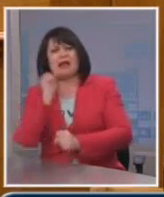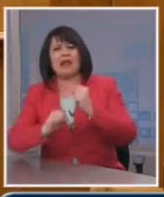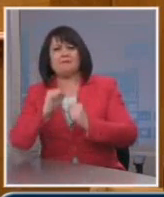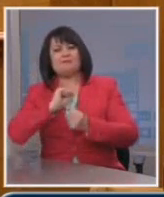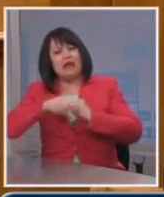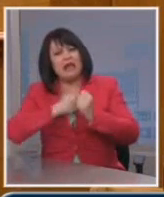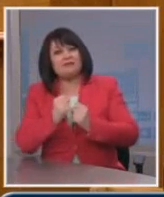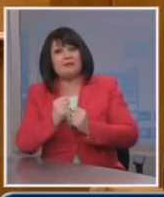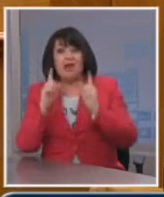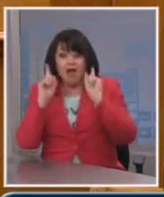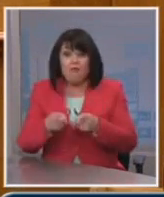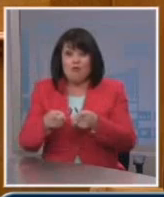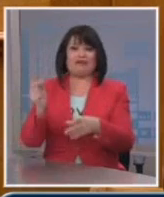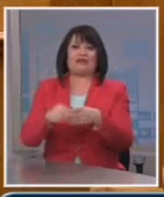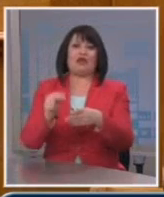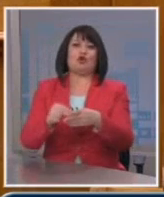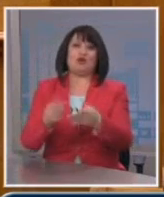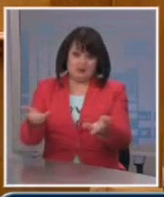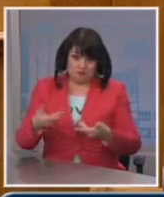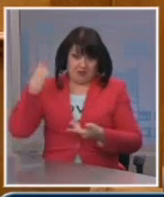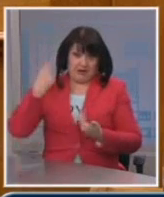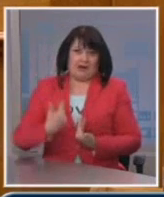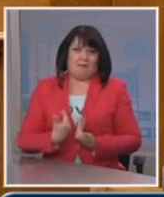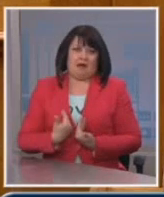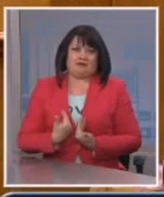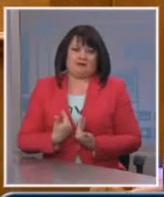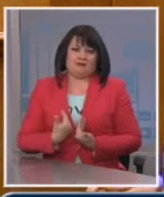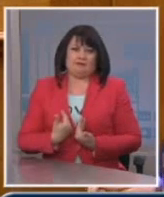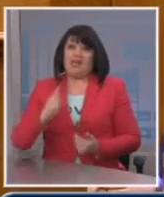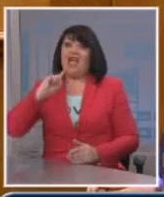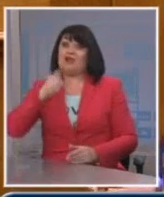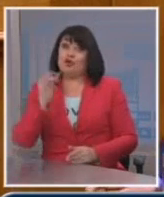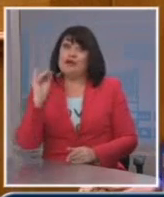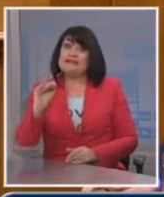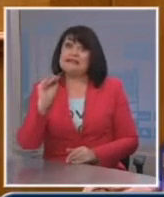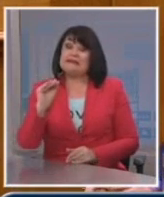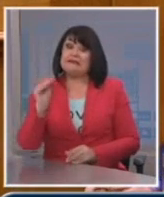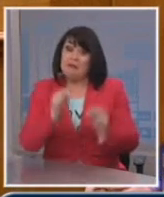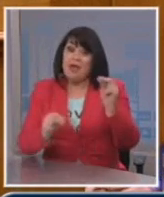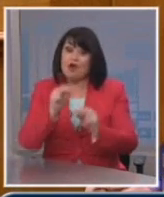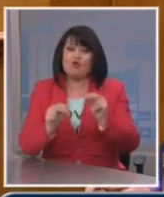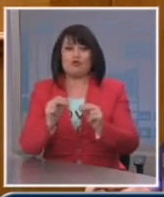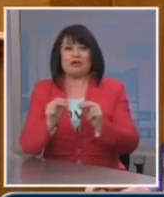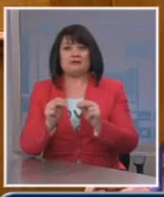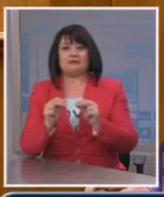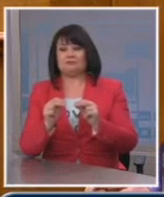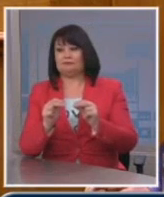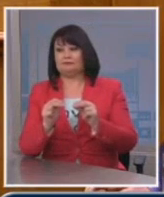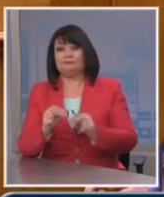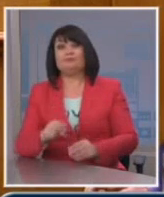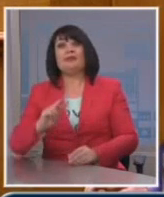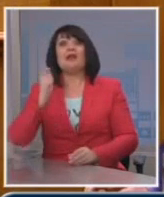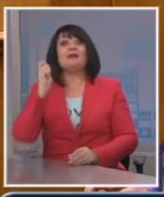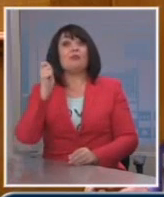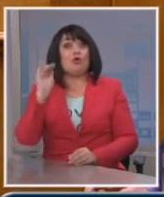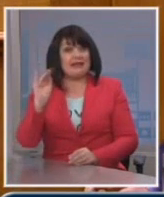κρίνεις. Και ζητήσαμε την έγκρισή του. Την εντολή του, κύριοι της